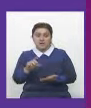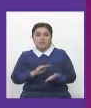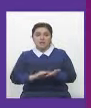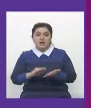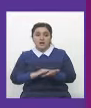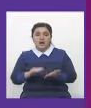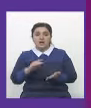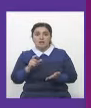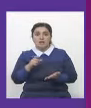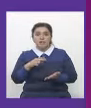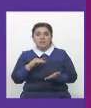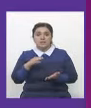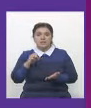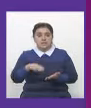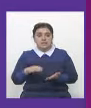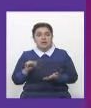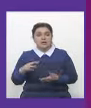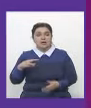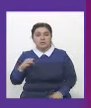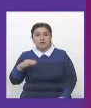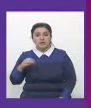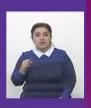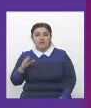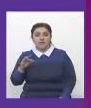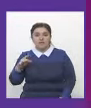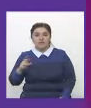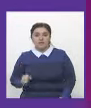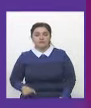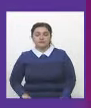произведения эпитеты и метафоры.